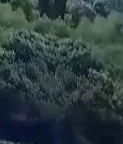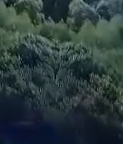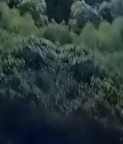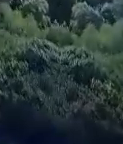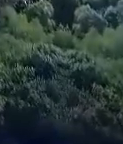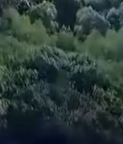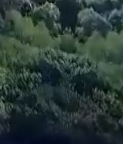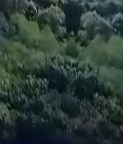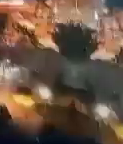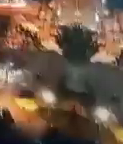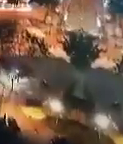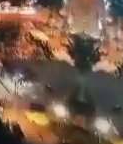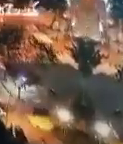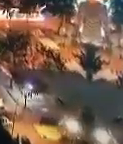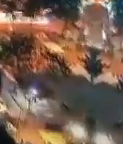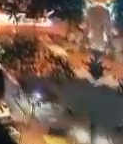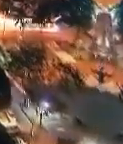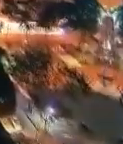Iming